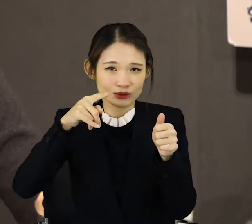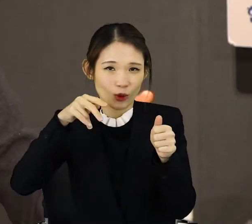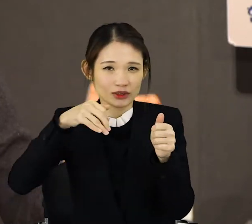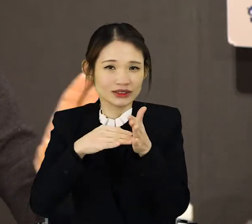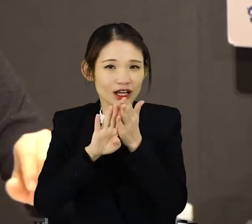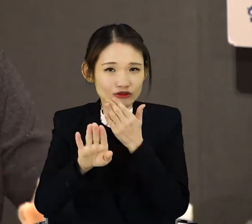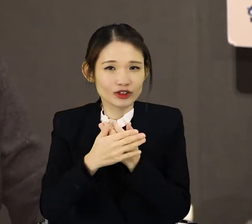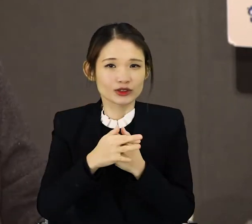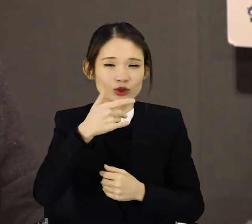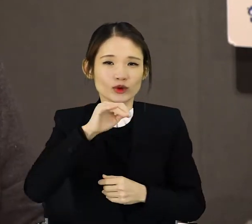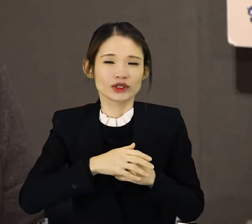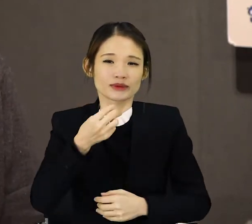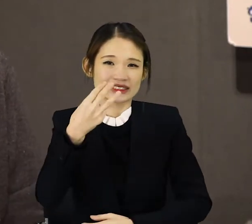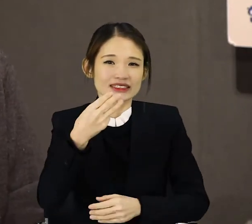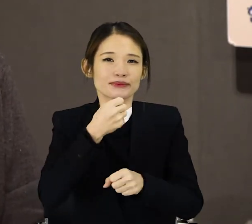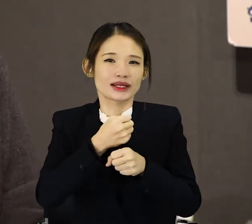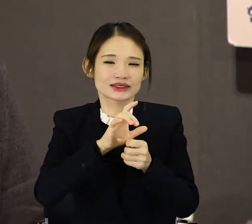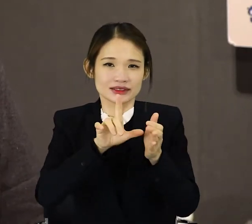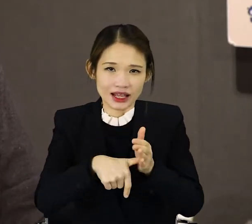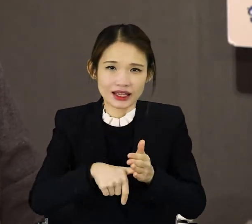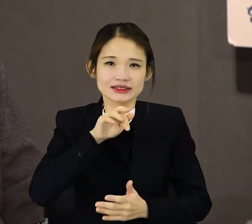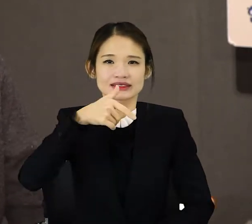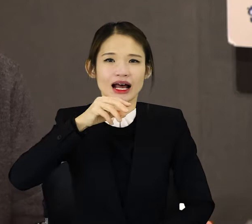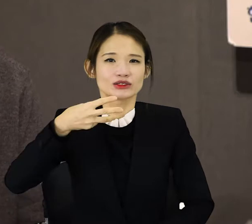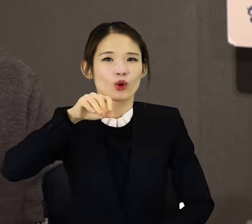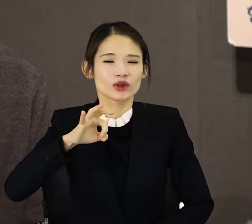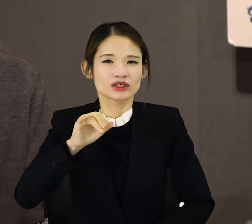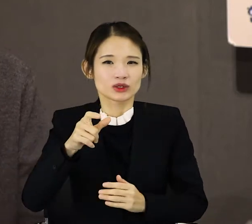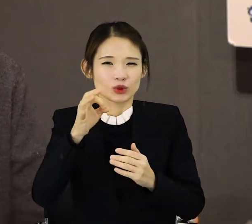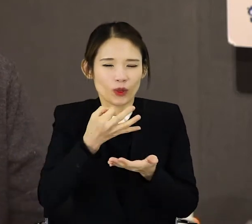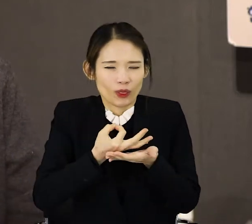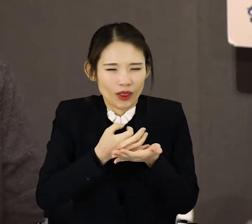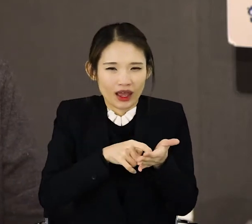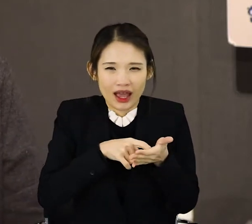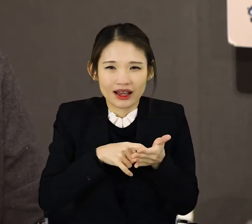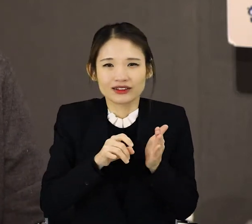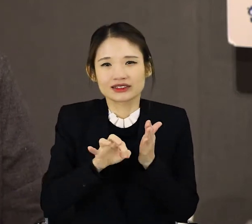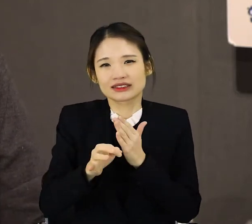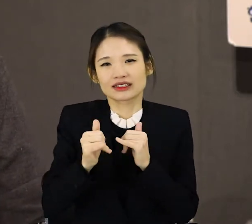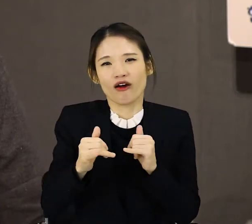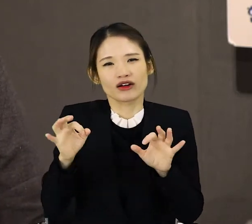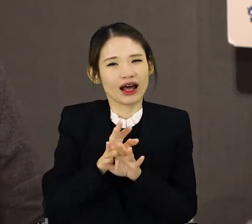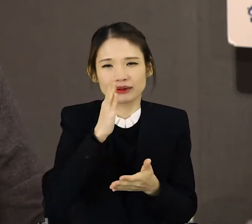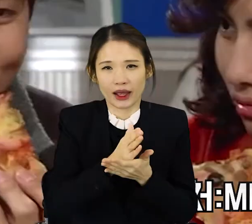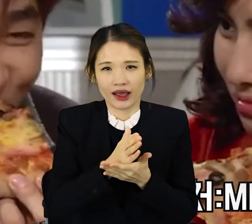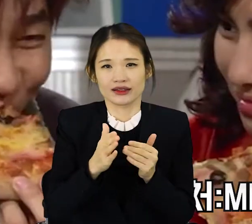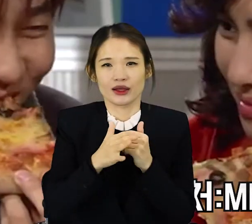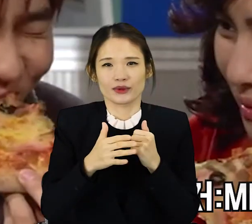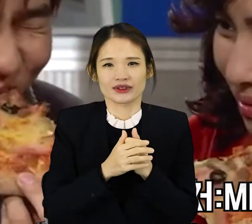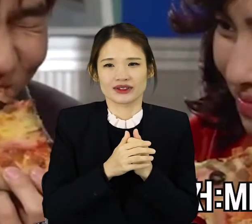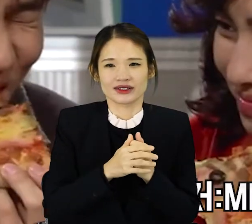뉴논스톱 끝나고 나서 논스톱 3 갈 때 제가 짠돌이 캐릭터가 나는 사라지는 게 싫다. 이거를 한 단계 진화 업그레이드하자 그래서